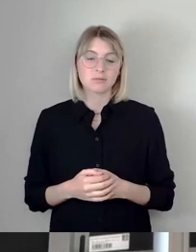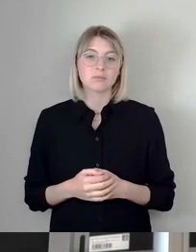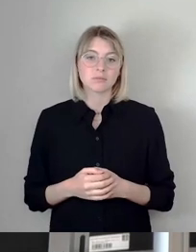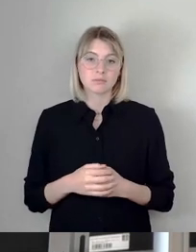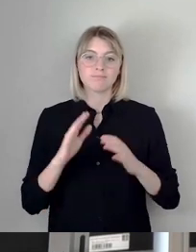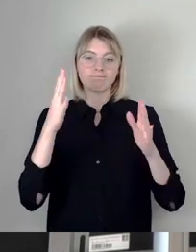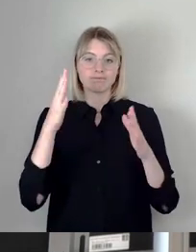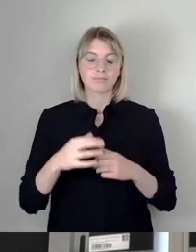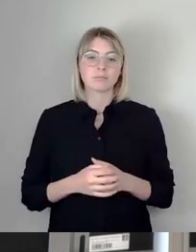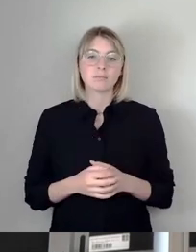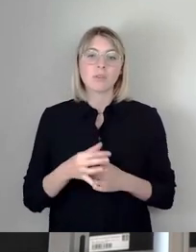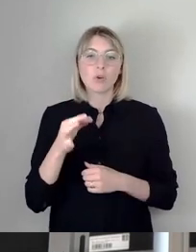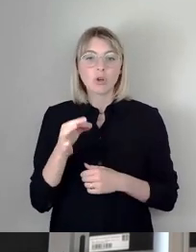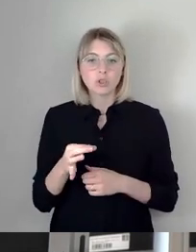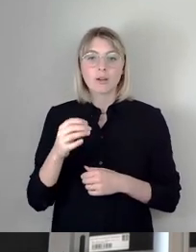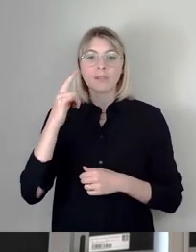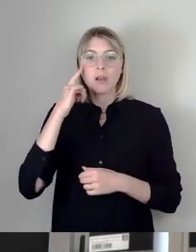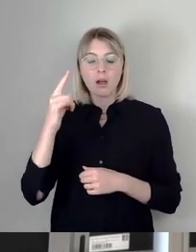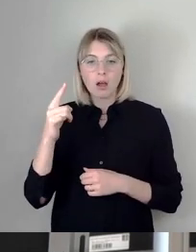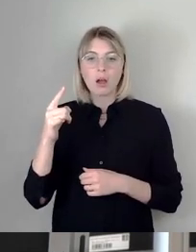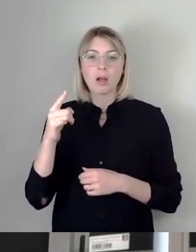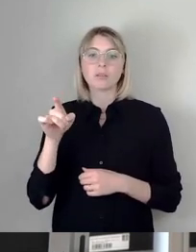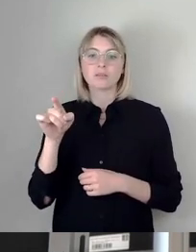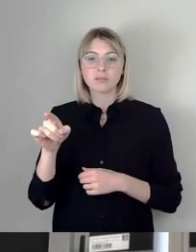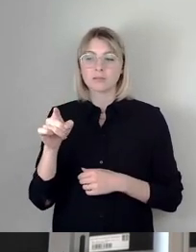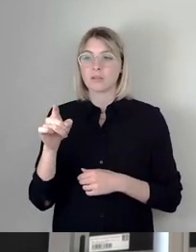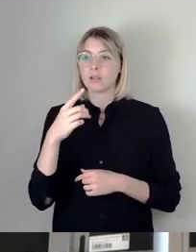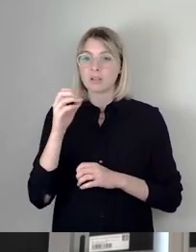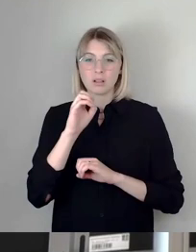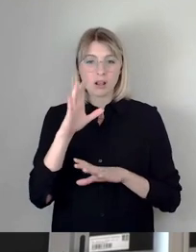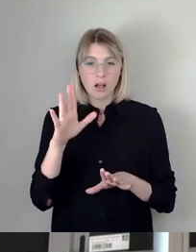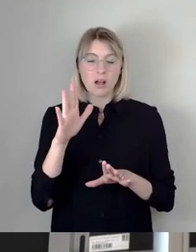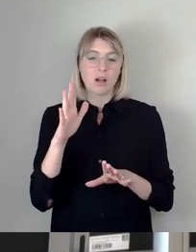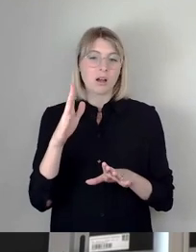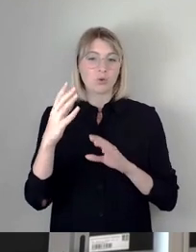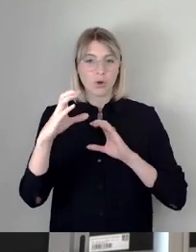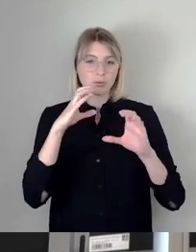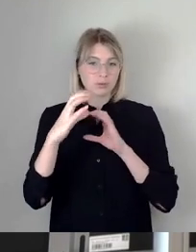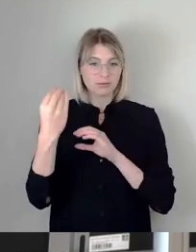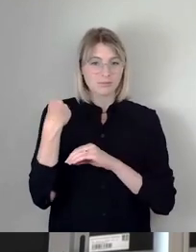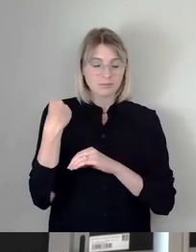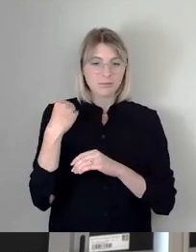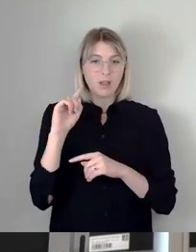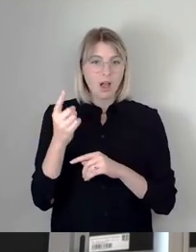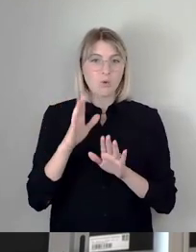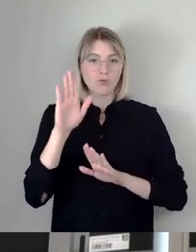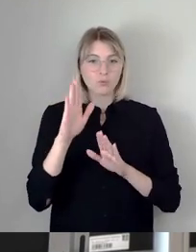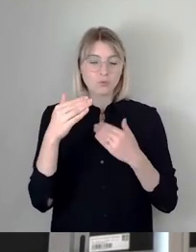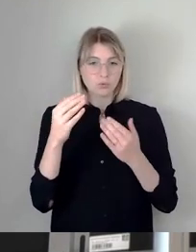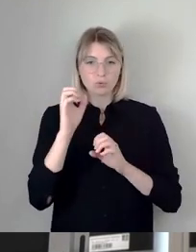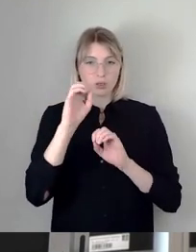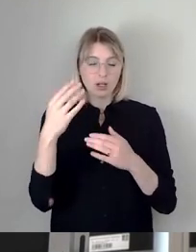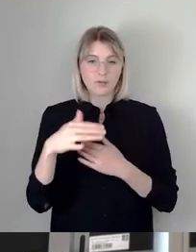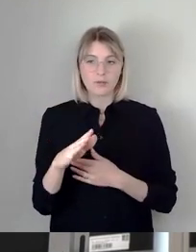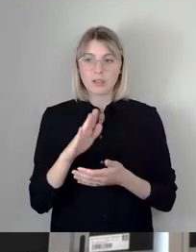Ortschaftsrat von Schönfeld-Weißig hat diese Befürchtungen klar kommuniziert und auch mit einem deutlichen Votum hinterlegt. Das können wir nicht einfach zur Seite